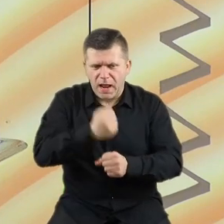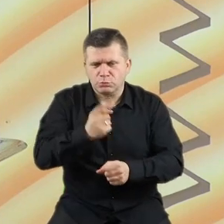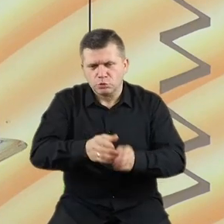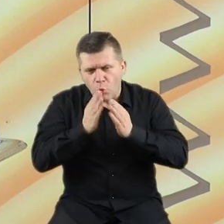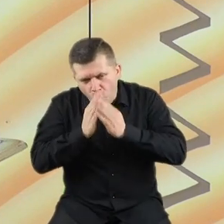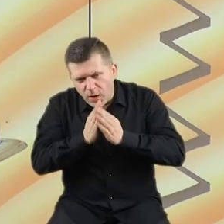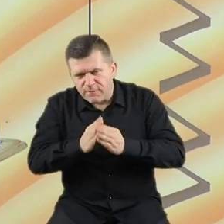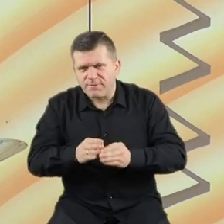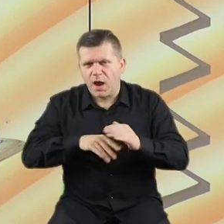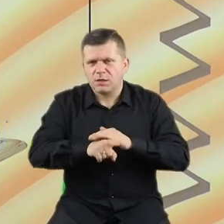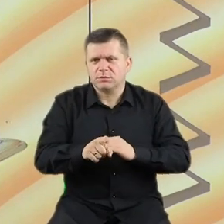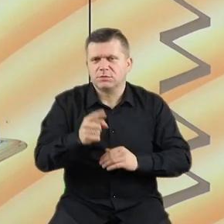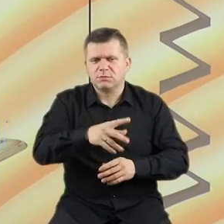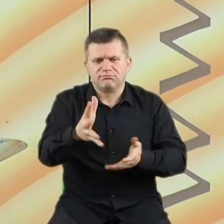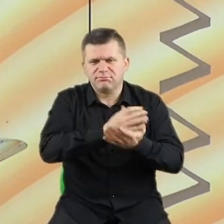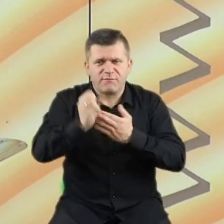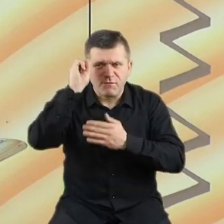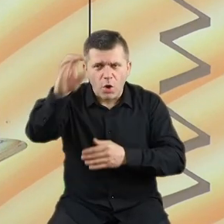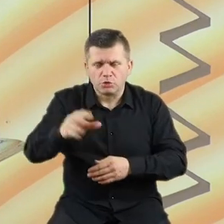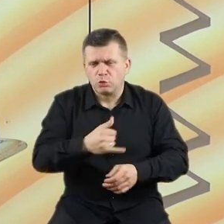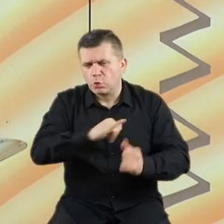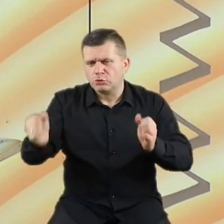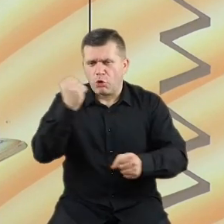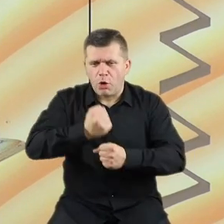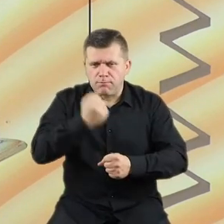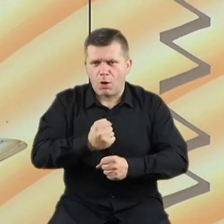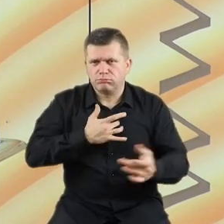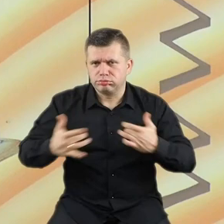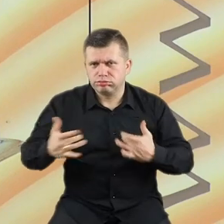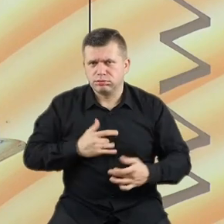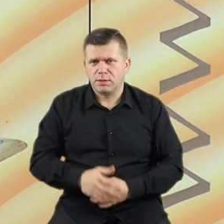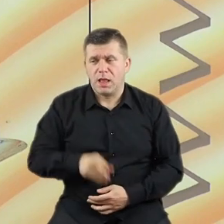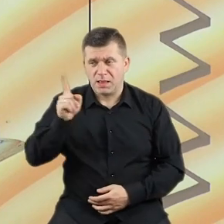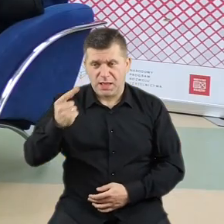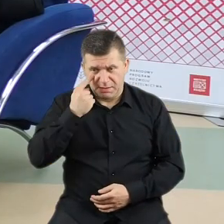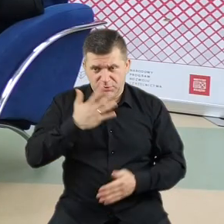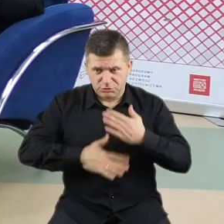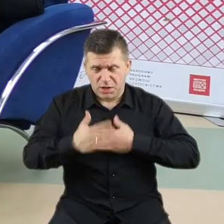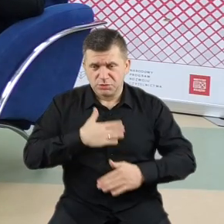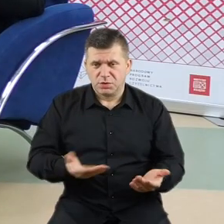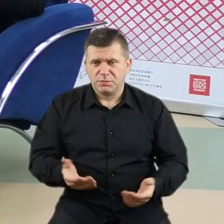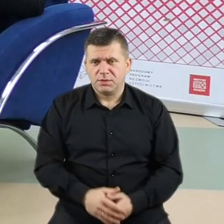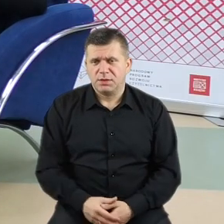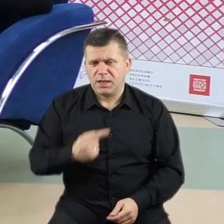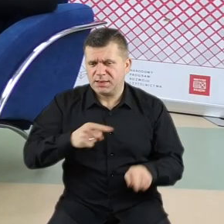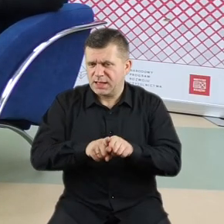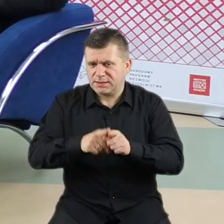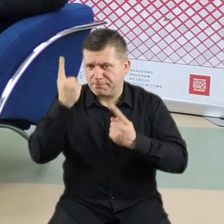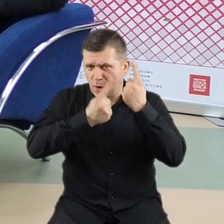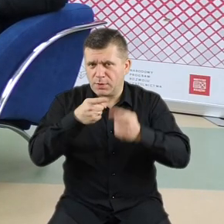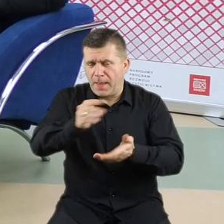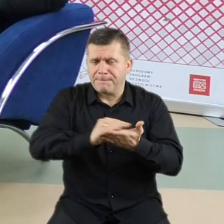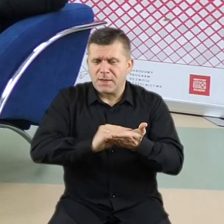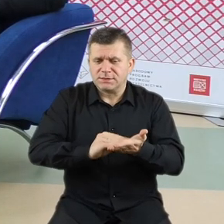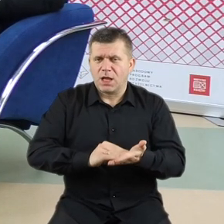ukrywać, są wywożone na roboty, no to tam się chyba cieszą, prawda? No o tym samym pomyślałam, bo jak pisałaś